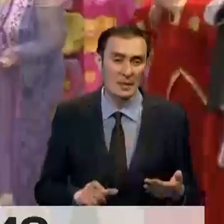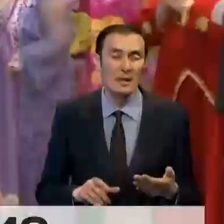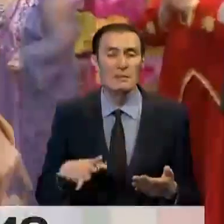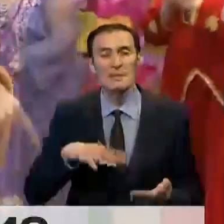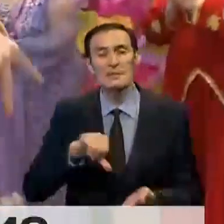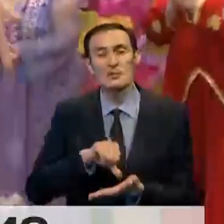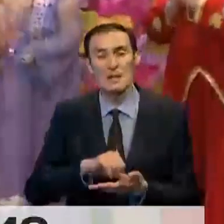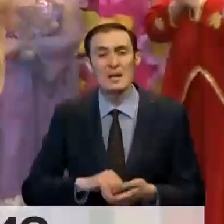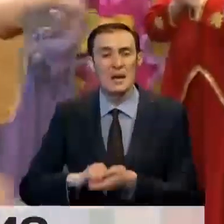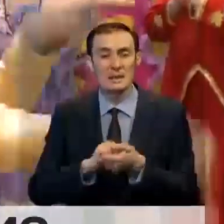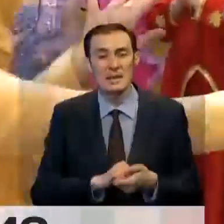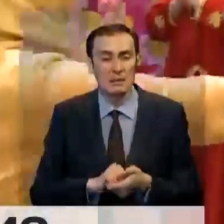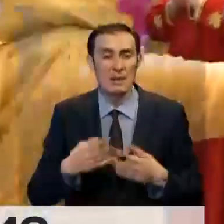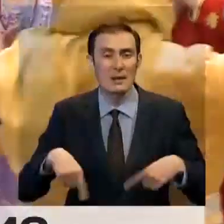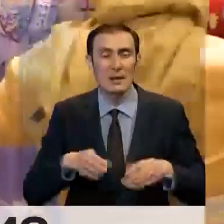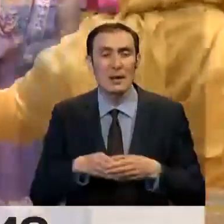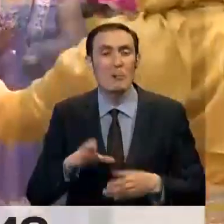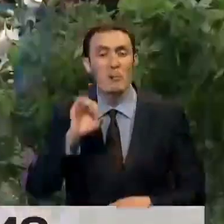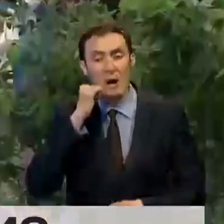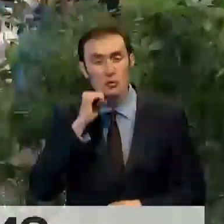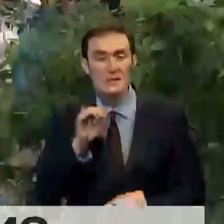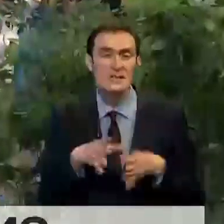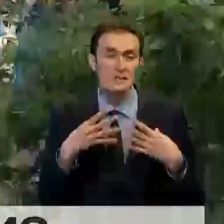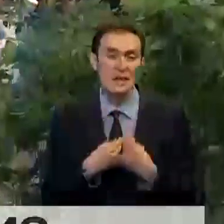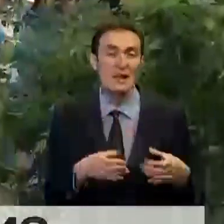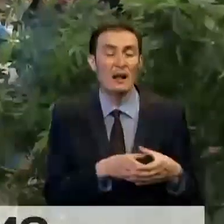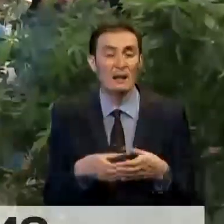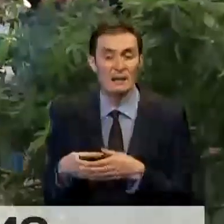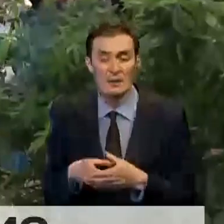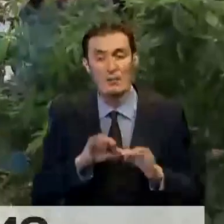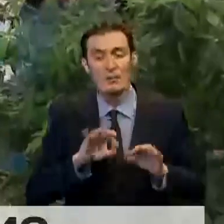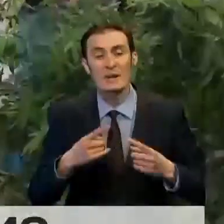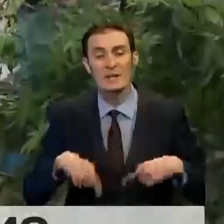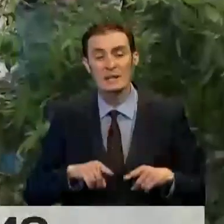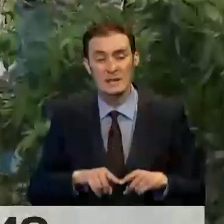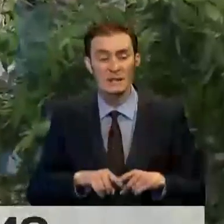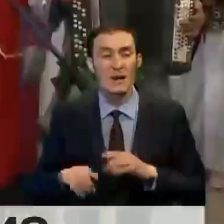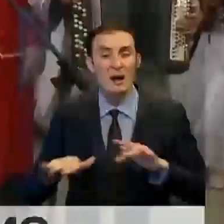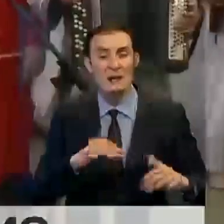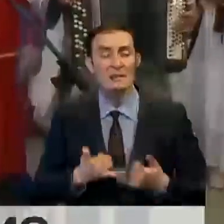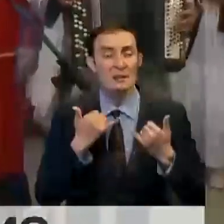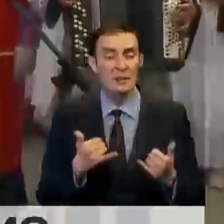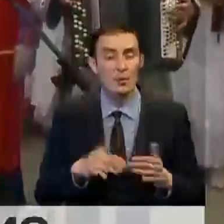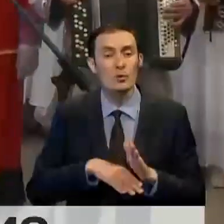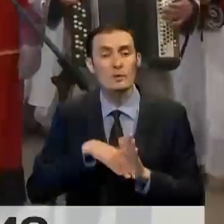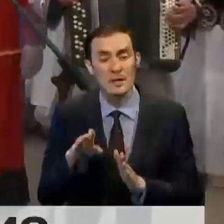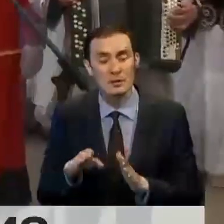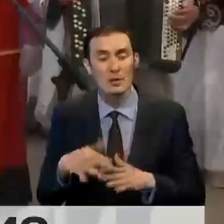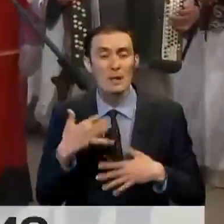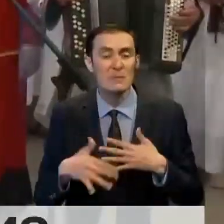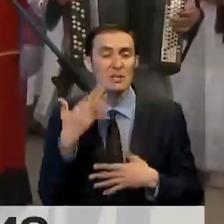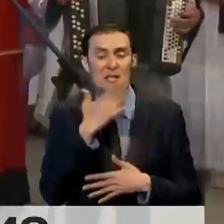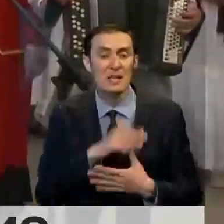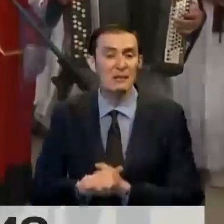Здесь же выступали ансамбль бабушек и семейные коллективы. По словам организаторов, акция направлена на укрепление